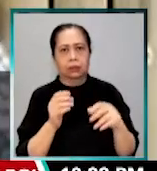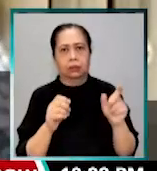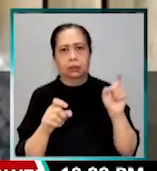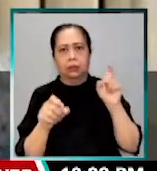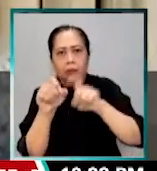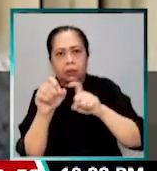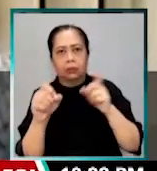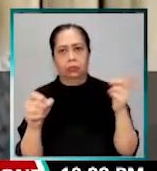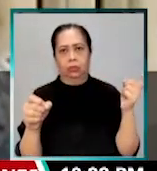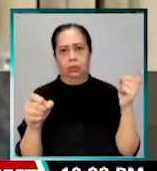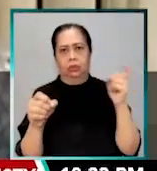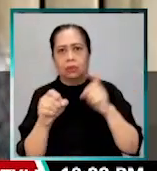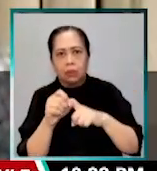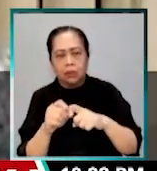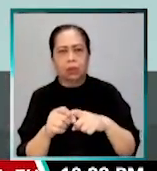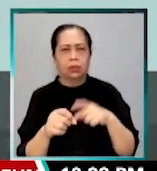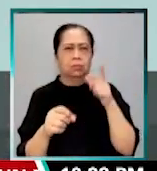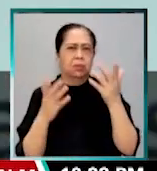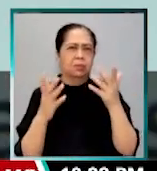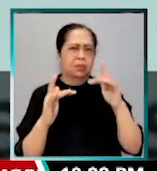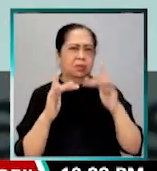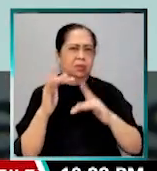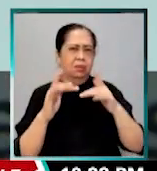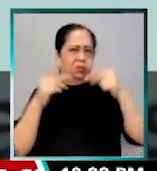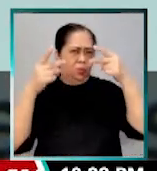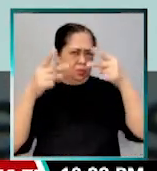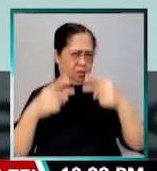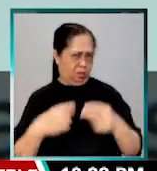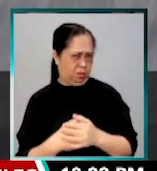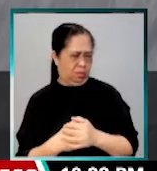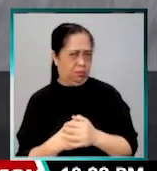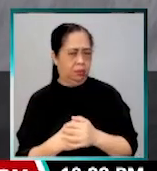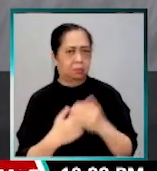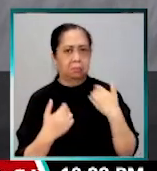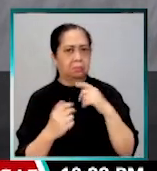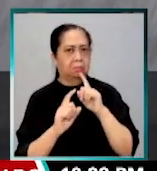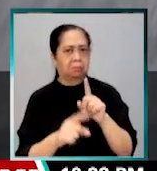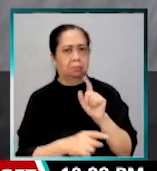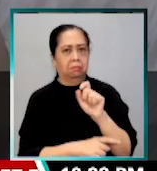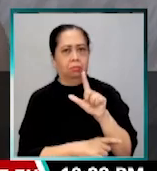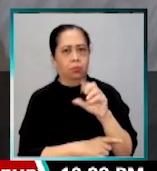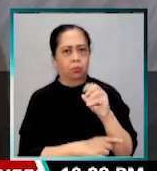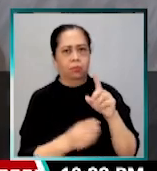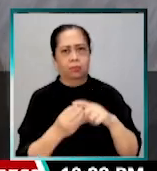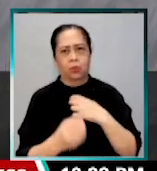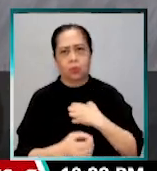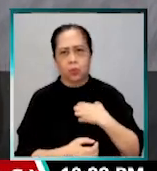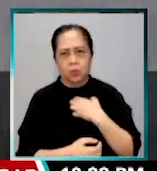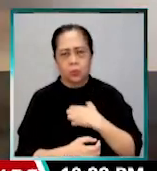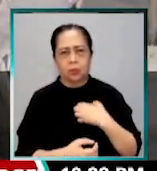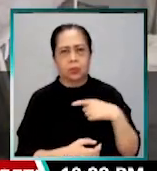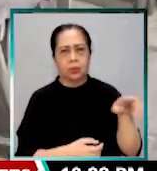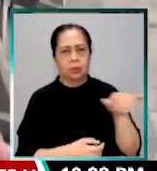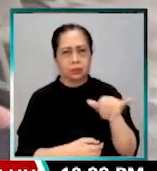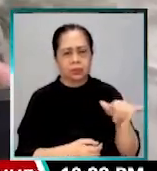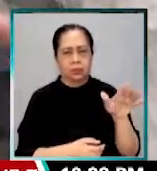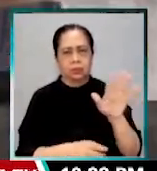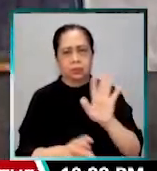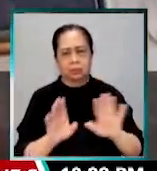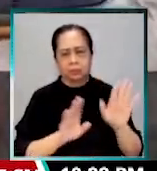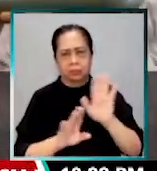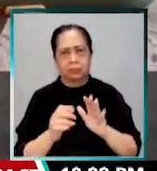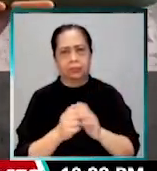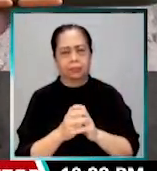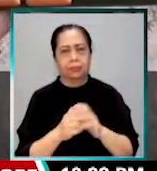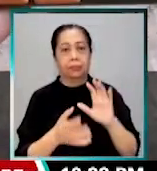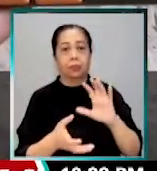So parang mahina yung website. Wala pang pahayag ang mga telco tungkol sa mga hinaing ni na Merlita at Mira Lona. Nagkabira